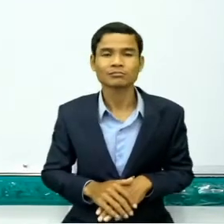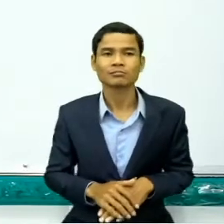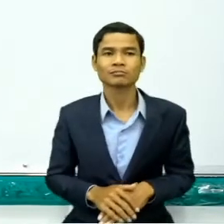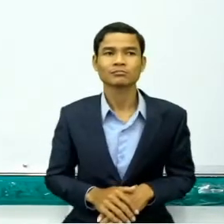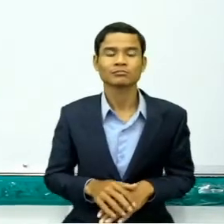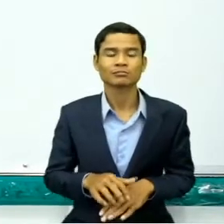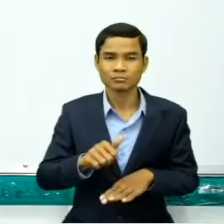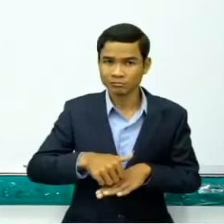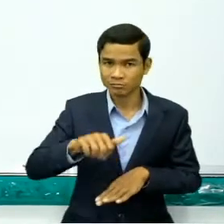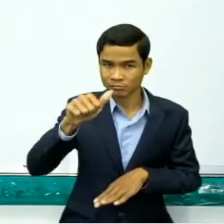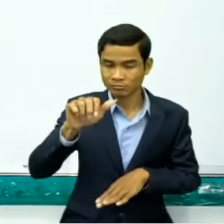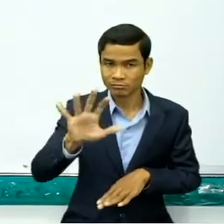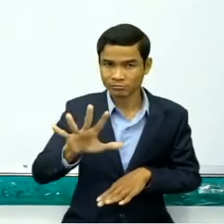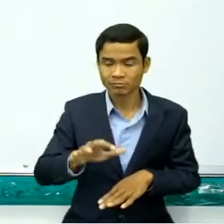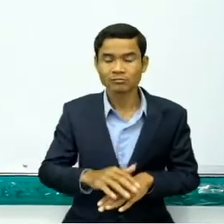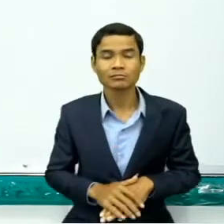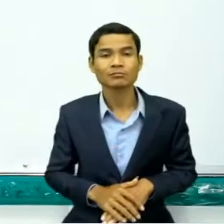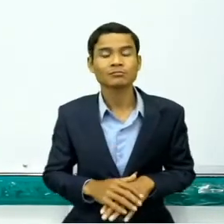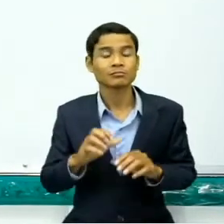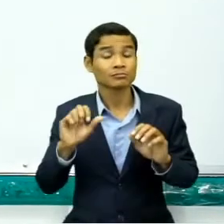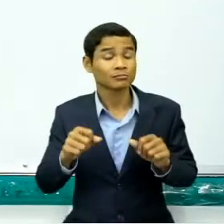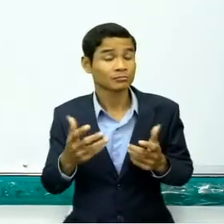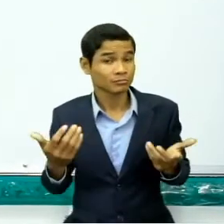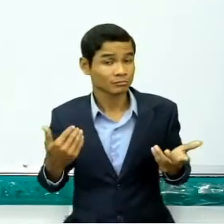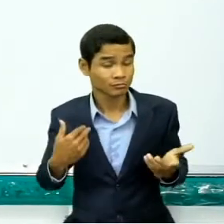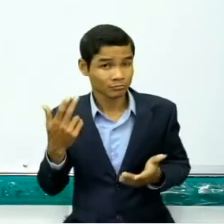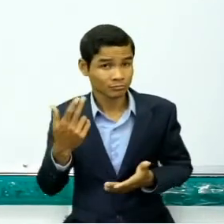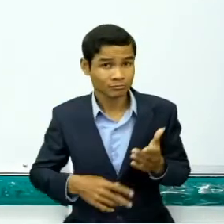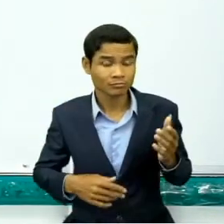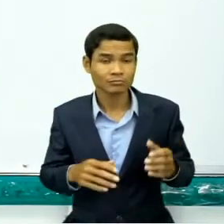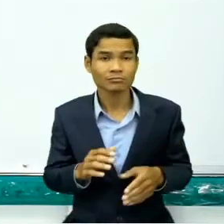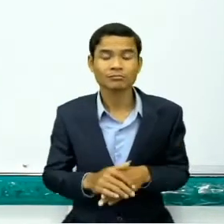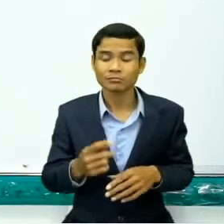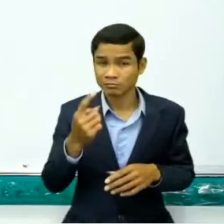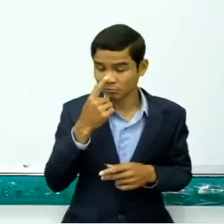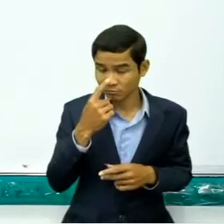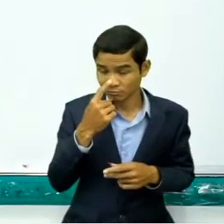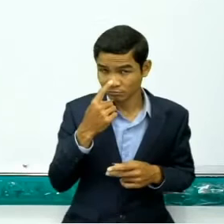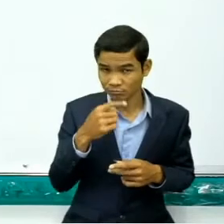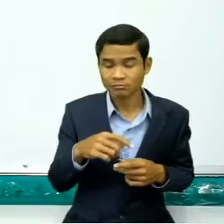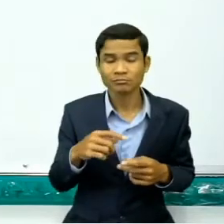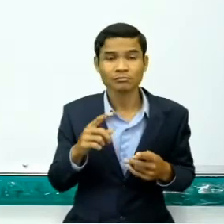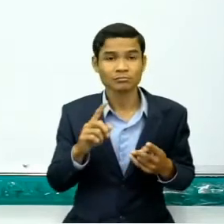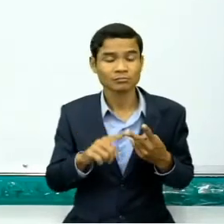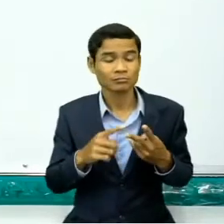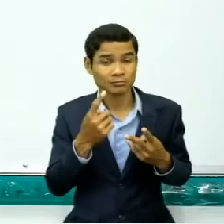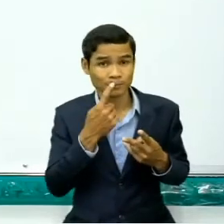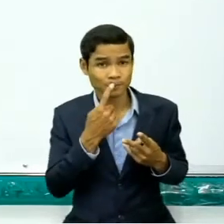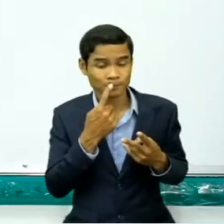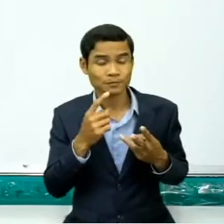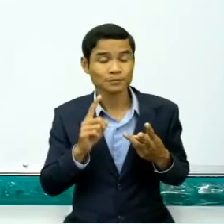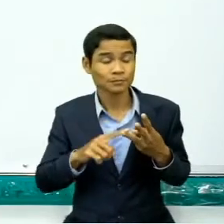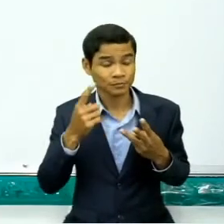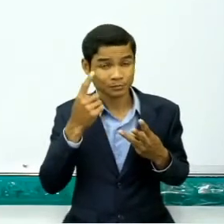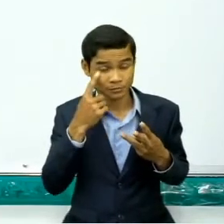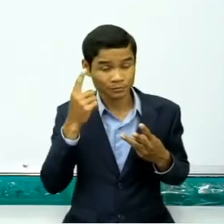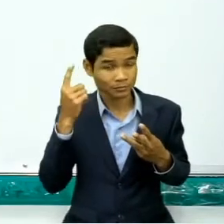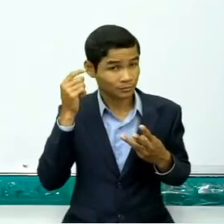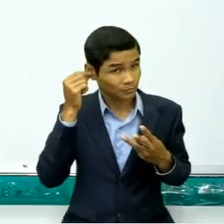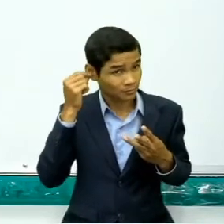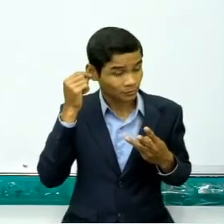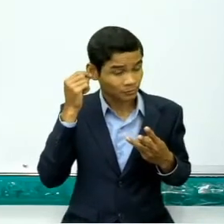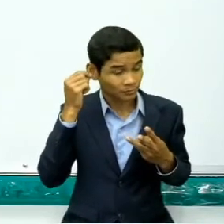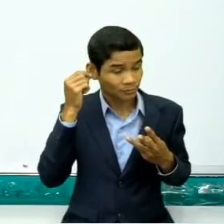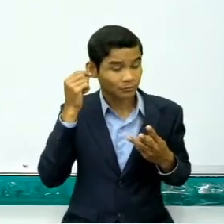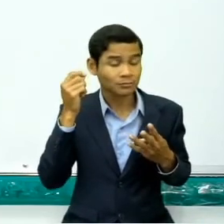chà vị nhiên tiếng pram nè bỏ dưỡng cứ miên chà chà mò mò át phânê trà chía